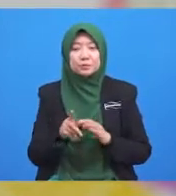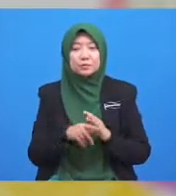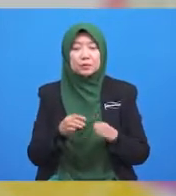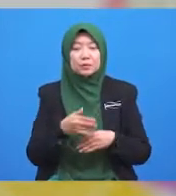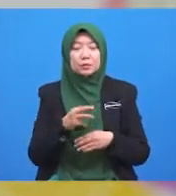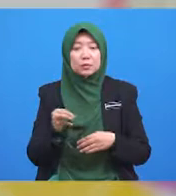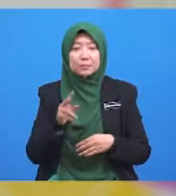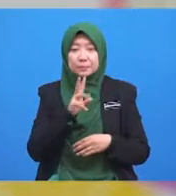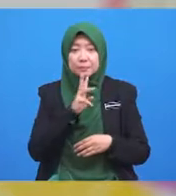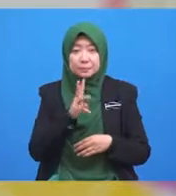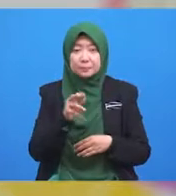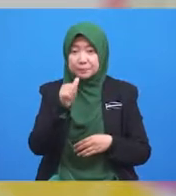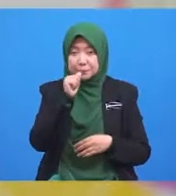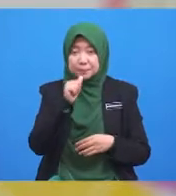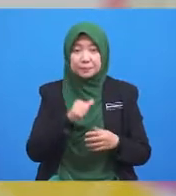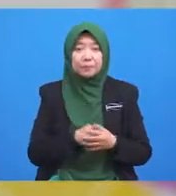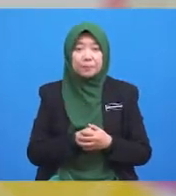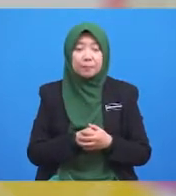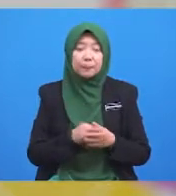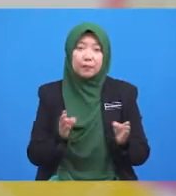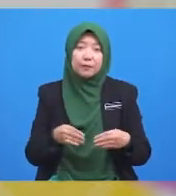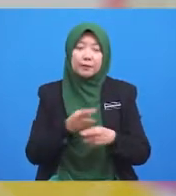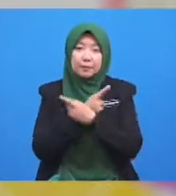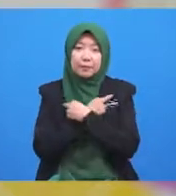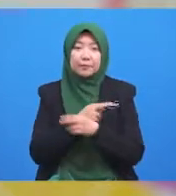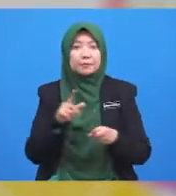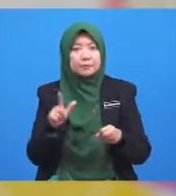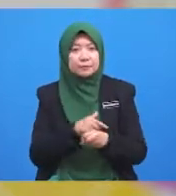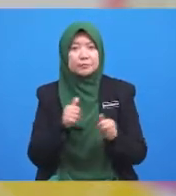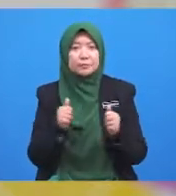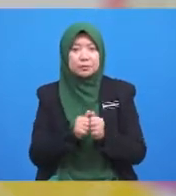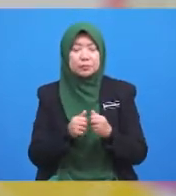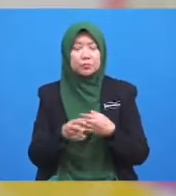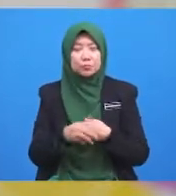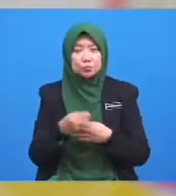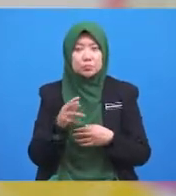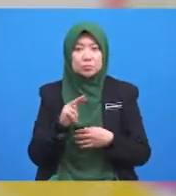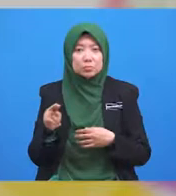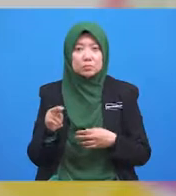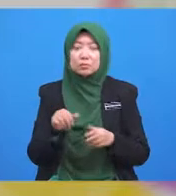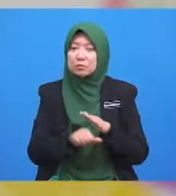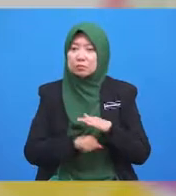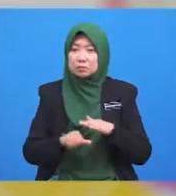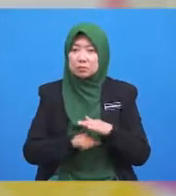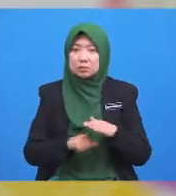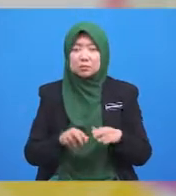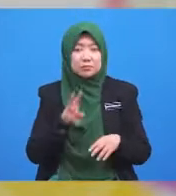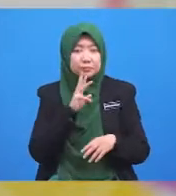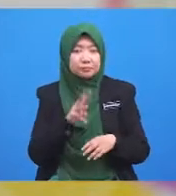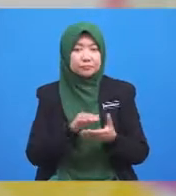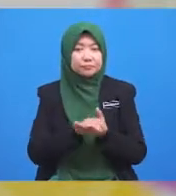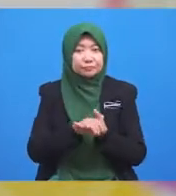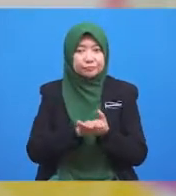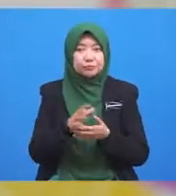air minuman. Bilik rehat hendaklah dilengkapi dengan kemudahan asas seperti bekalan air,